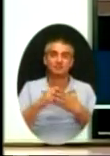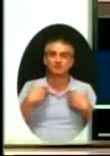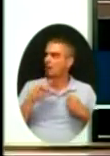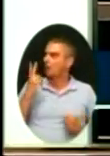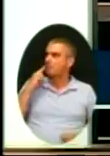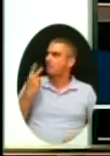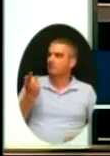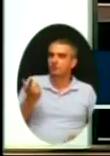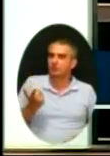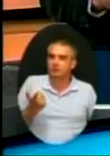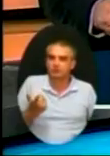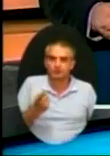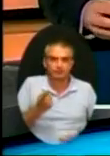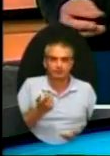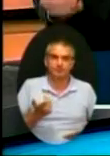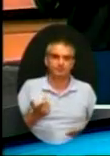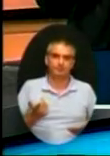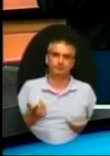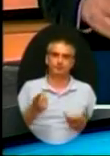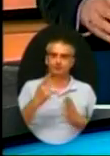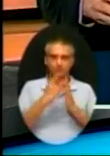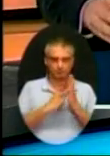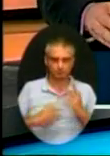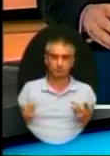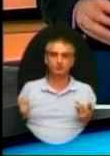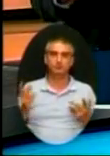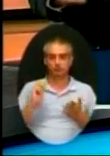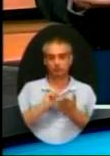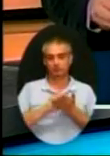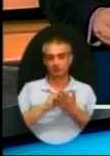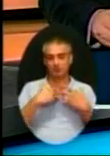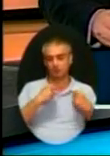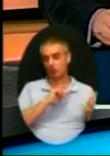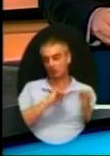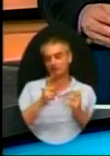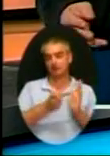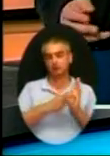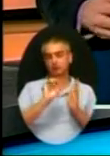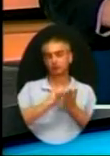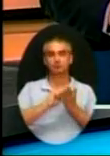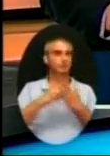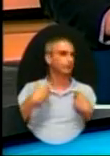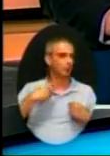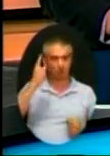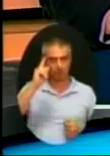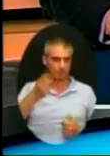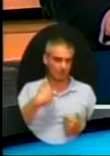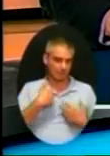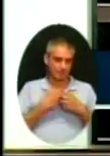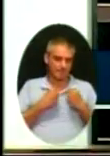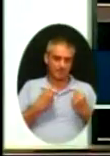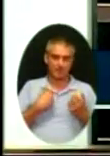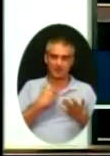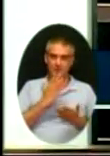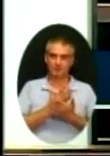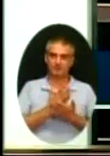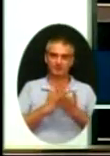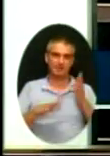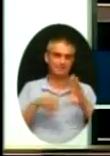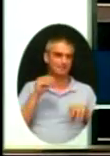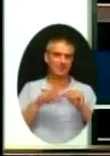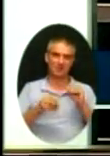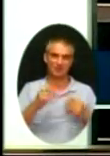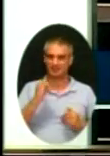למה מבייש? הוא מוכן כי הוא לא רוצה בחירות. זה חוק שהגיע ממשרד הביטחון, זה הדרישות של משרד הביטחון. אבל אני לא יודע מה איתכם, אני במתח, כי אנחנו בעיצומה של